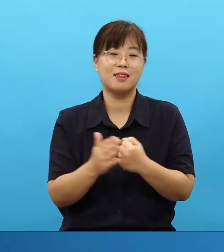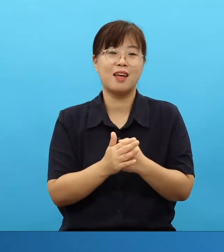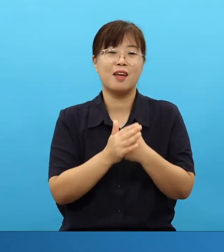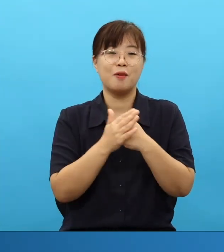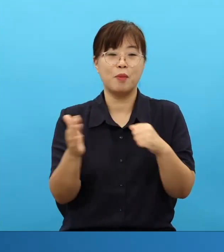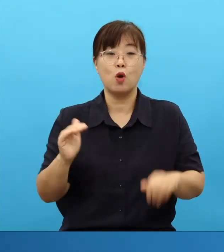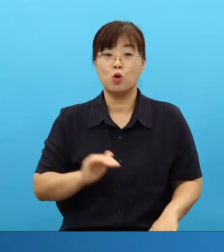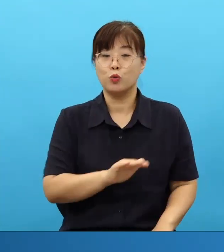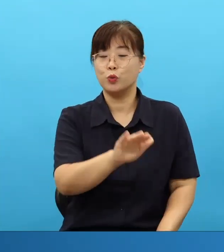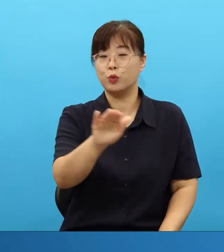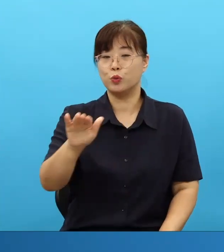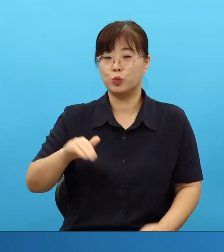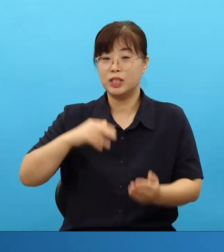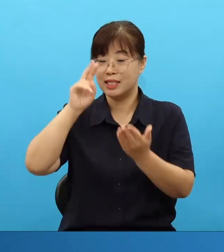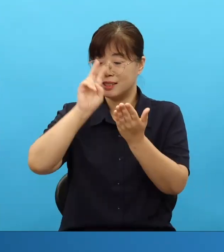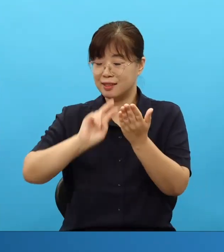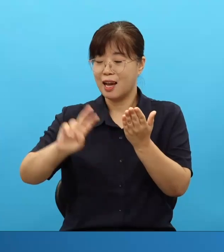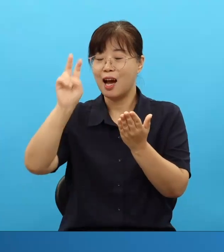다나라